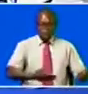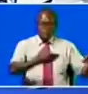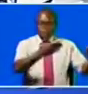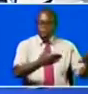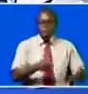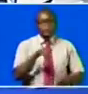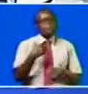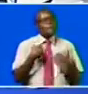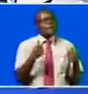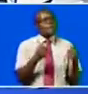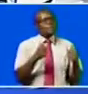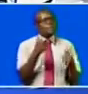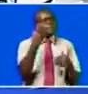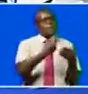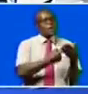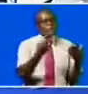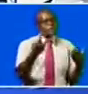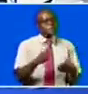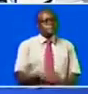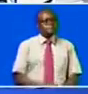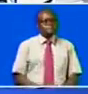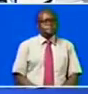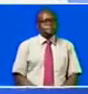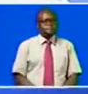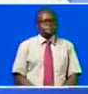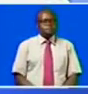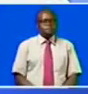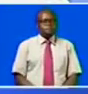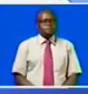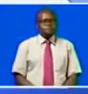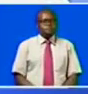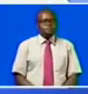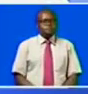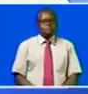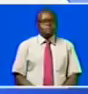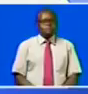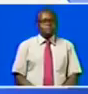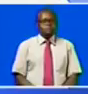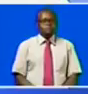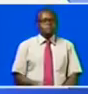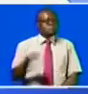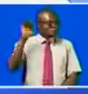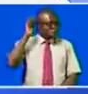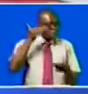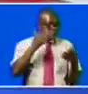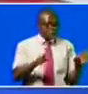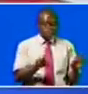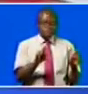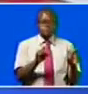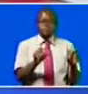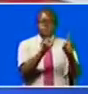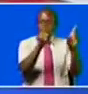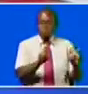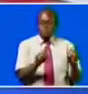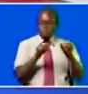Umeshindaje wiki nzima? Alhamdulillah, nashukuru, niko salama. Naam. Mada umeisikia? Nimeipata. Unajua wapenda nao siku hizo unaambiana, ukitaka